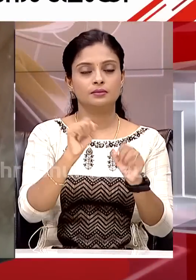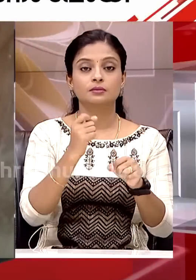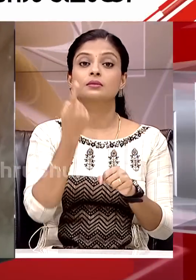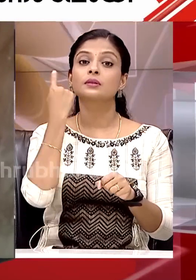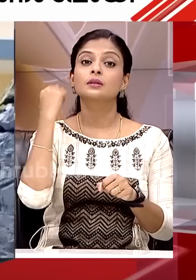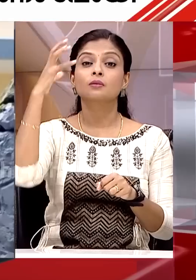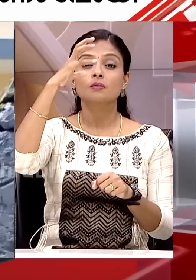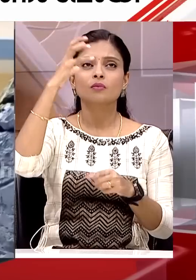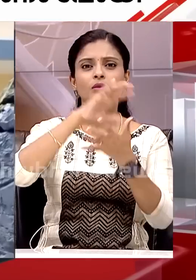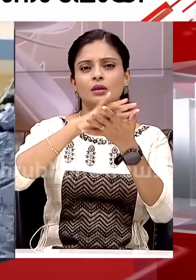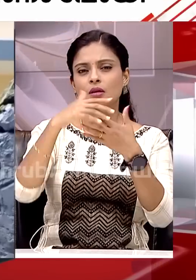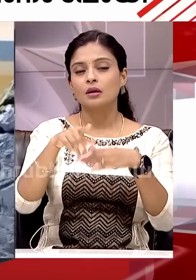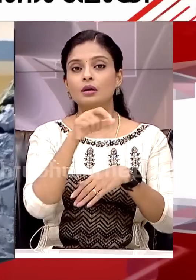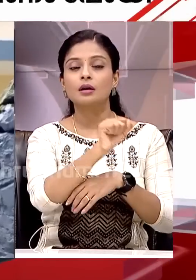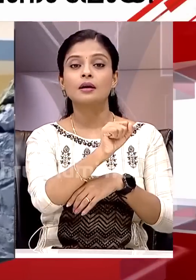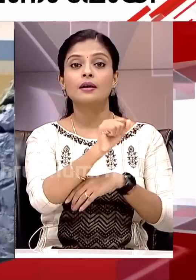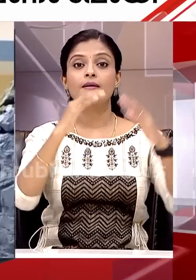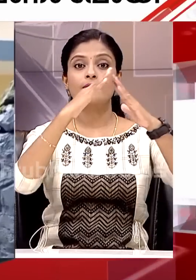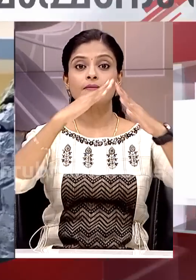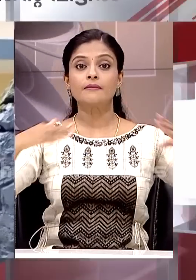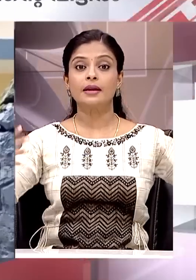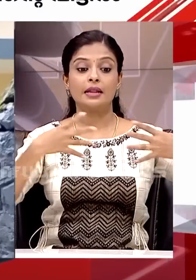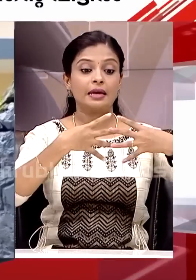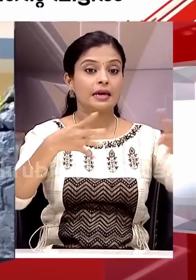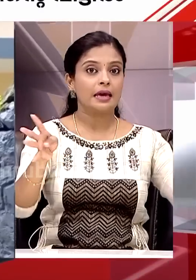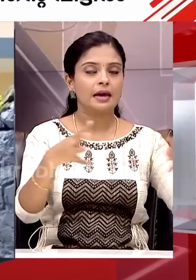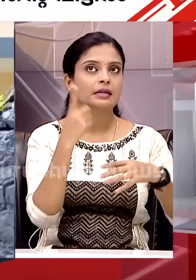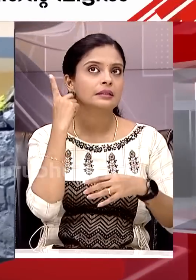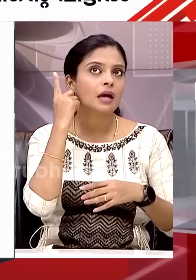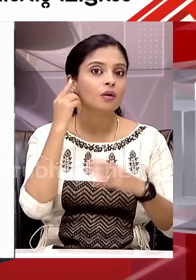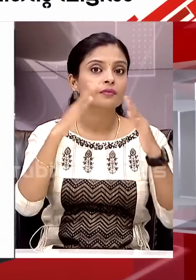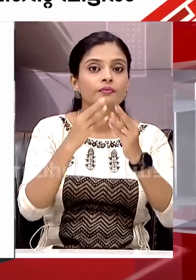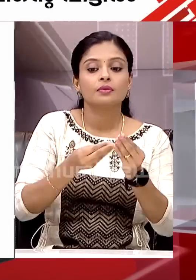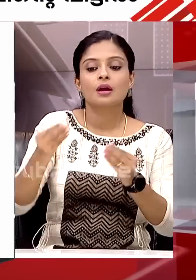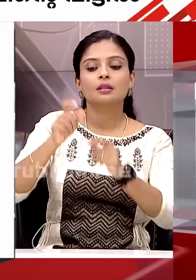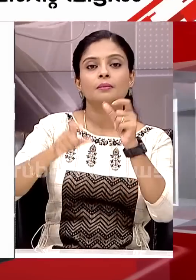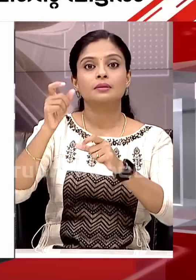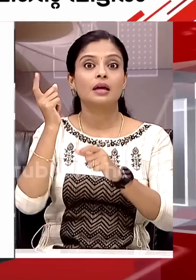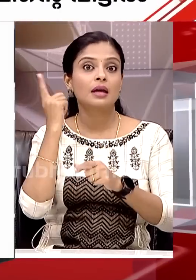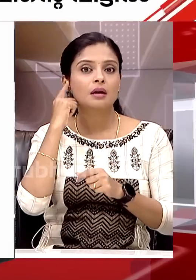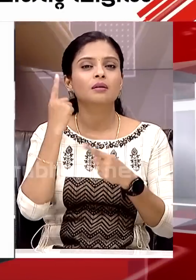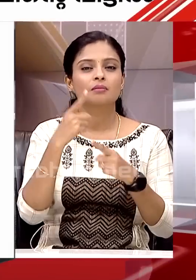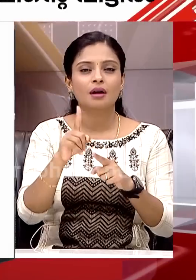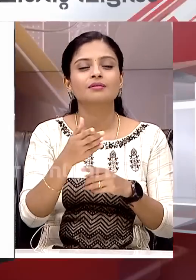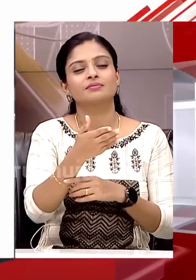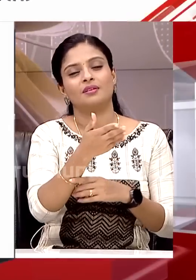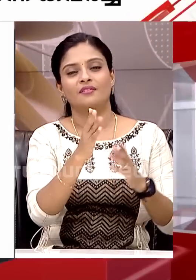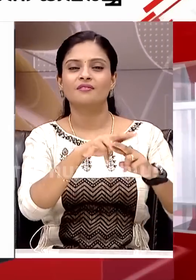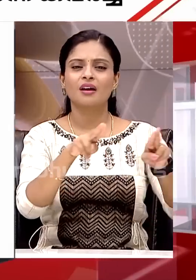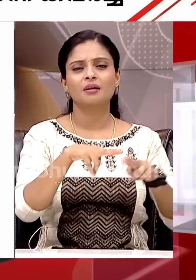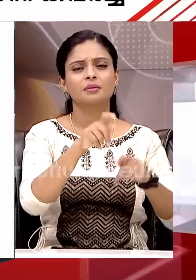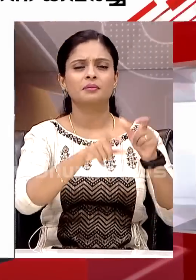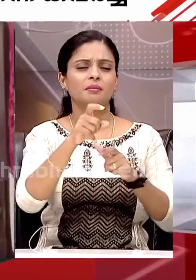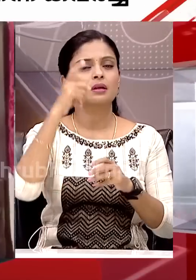ഈ ജേക്കബിന്റെ വീടിന്റെ ഗേറ്റ് തുറക്കുന്ന ശബ്ദം സമീപവാസികൾ കേട്ടിരുന്നു. പക്ഷേ വീട്ടുകാർ തന്നെ ആകും എന്നാണ് ആ സമയത്ത് കരുതിയത്. എന്തായാലും